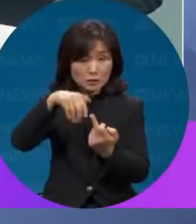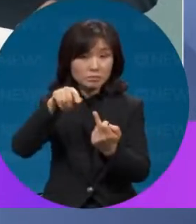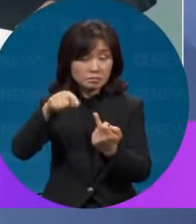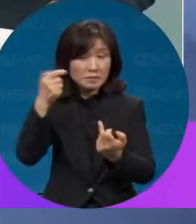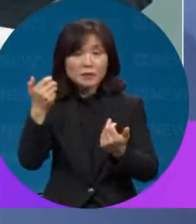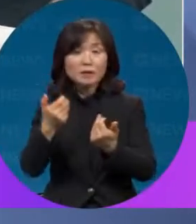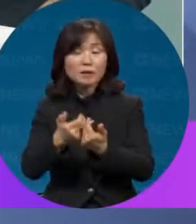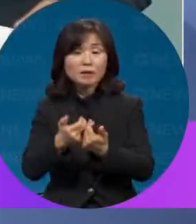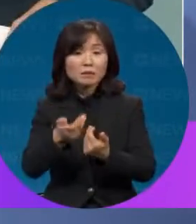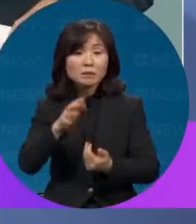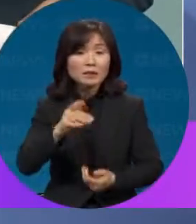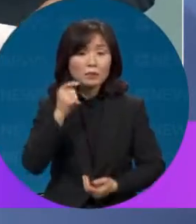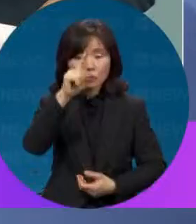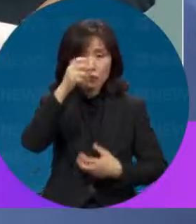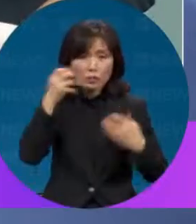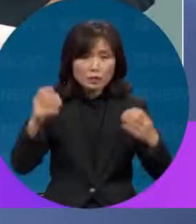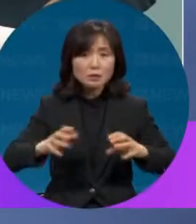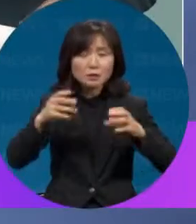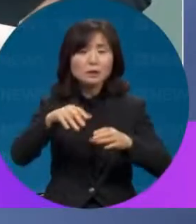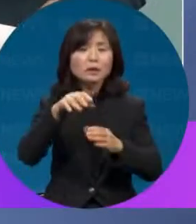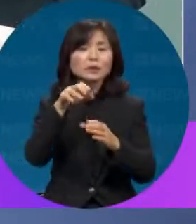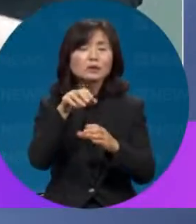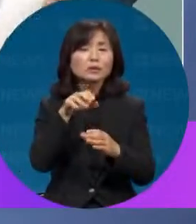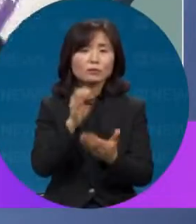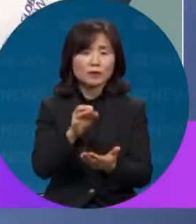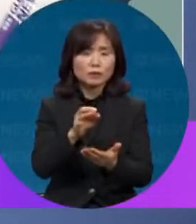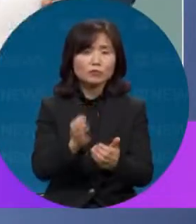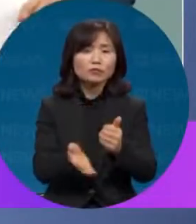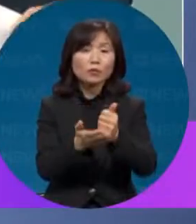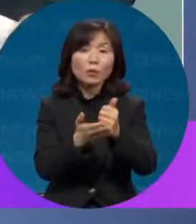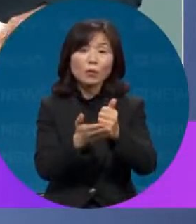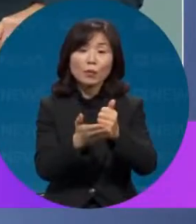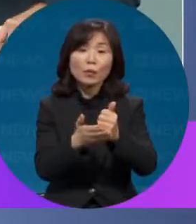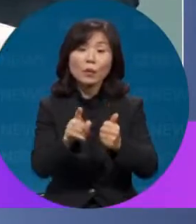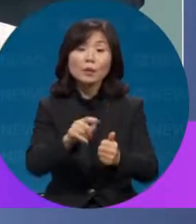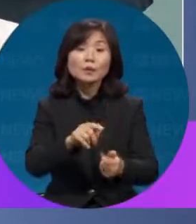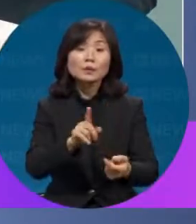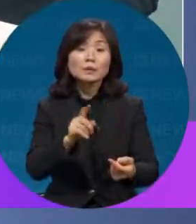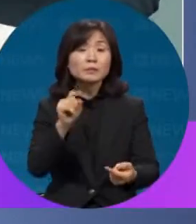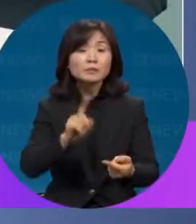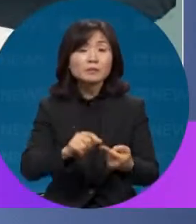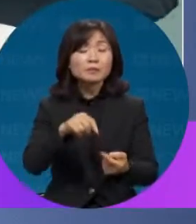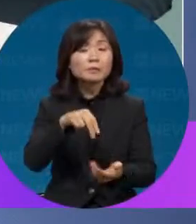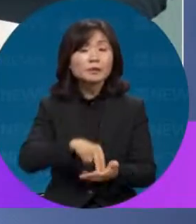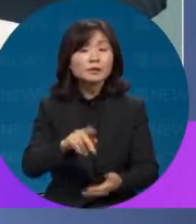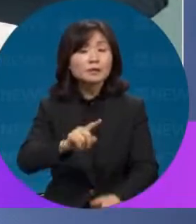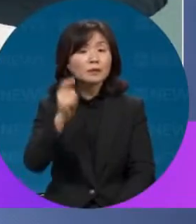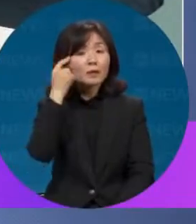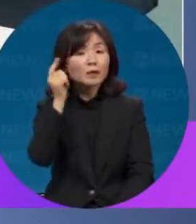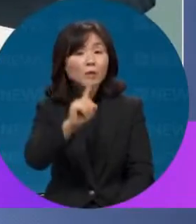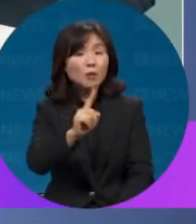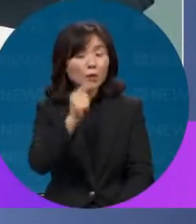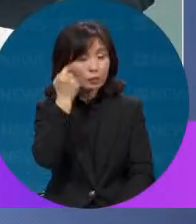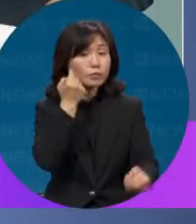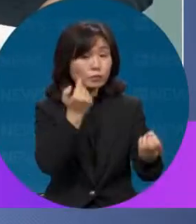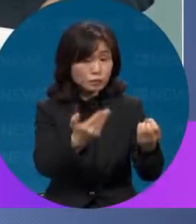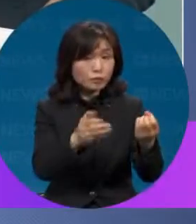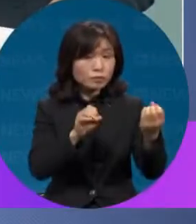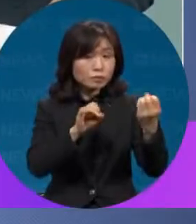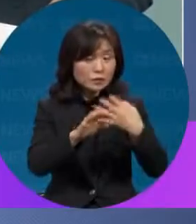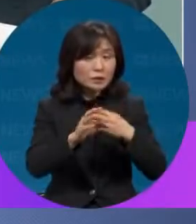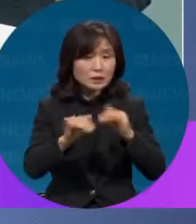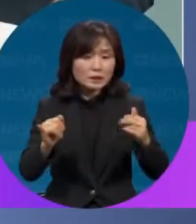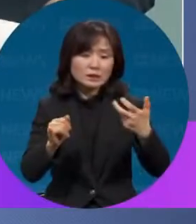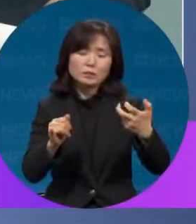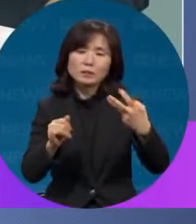일본 정부가 이 세계유산으로 추천한 점에 대해서 어떻게 생각하느냐 하는 질문에 응답자의 73% 가